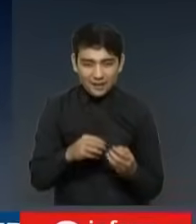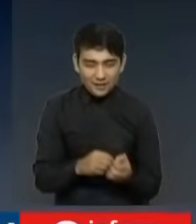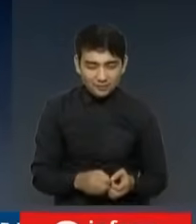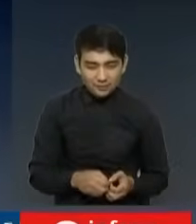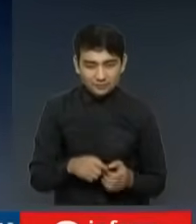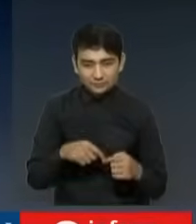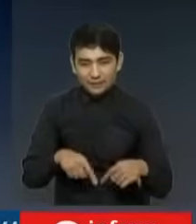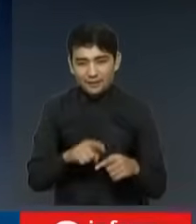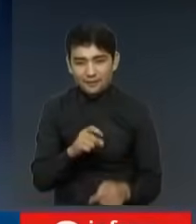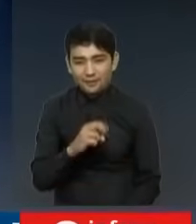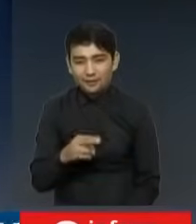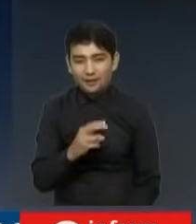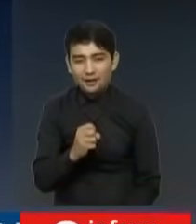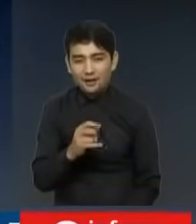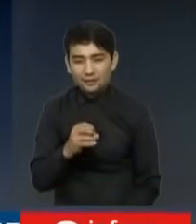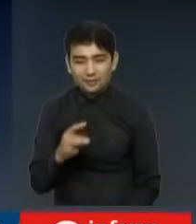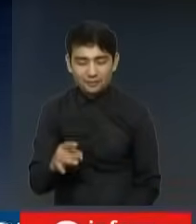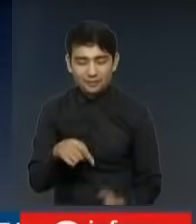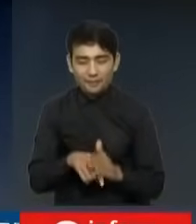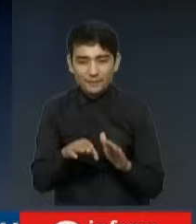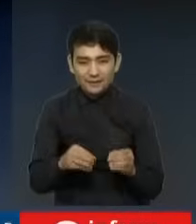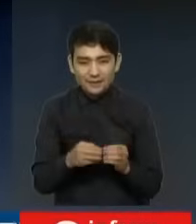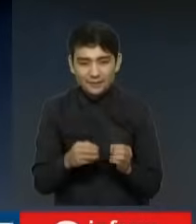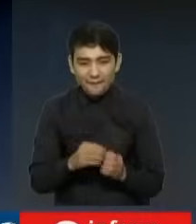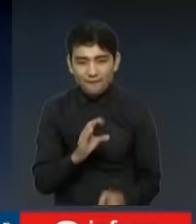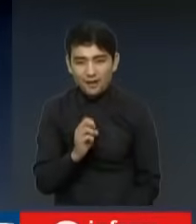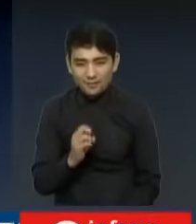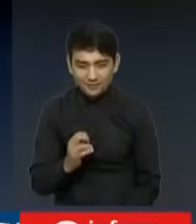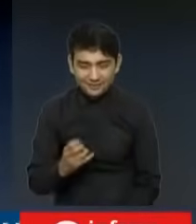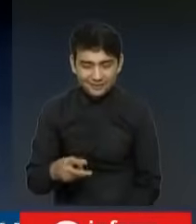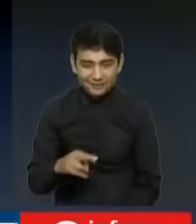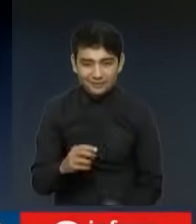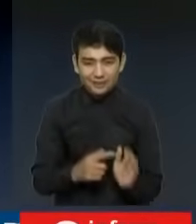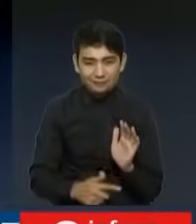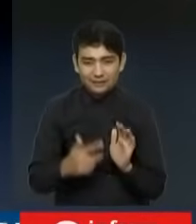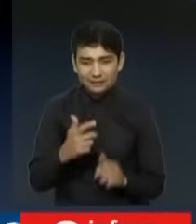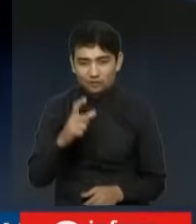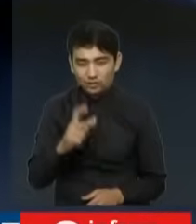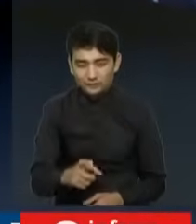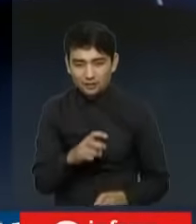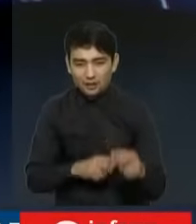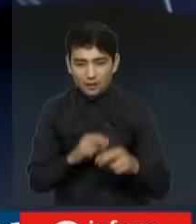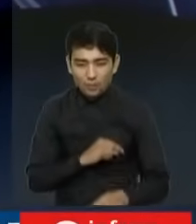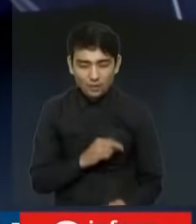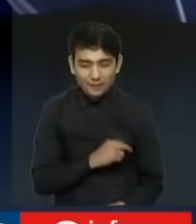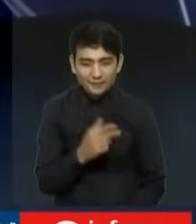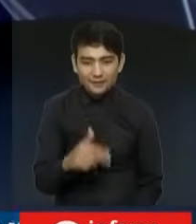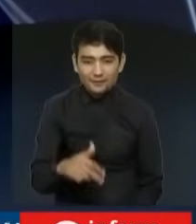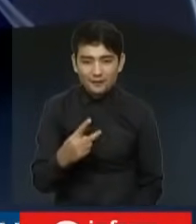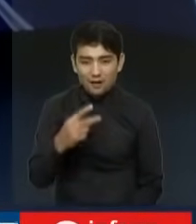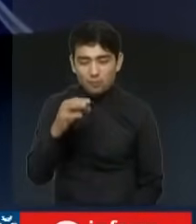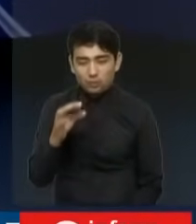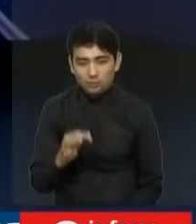площадки HeadHunter, на 10 вакансий в среднем приходится 73 соискателя, что на 32% больше, чем в прошлом